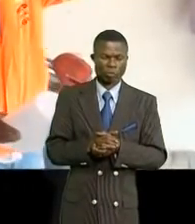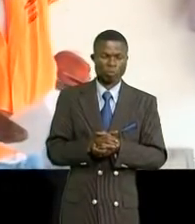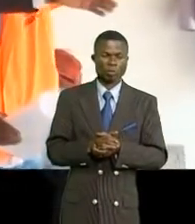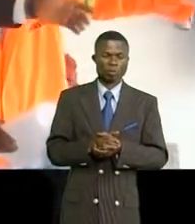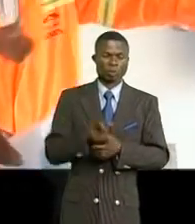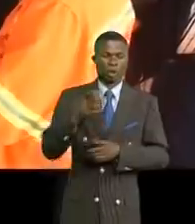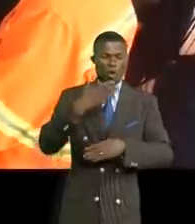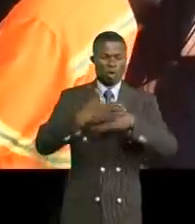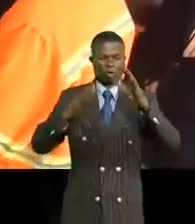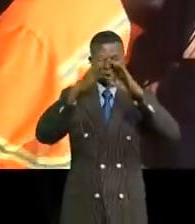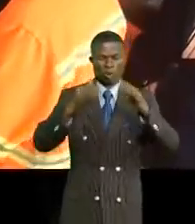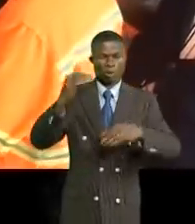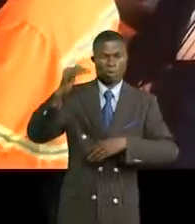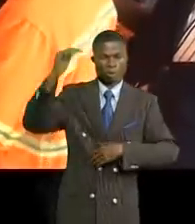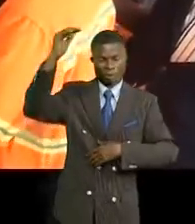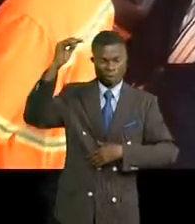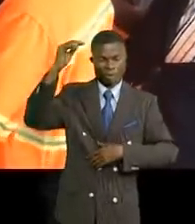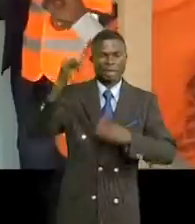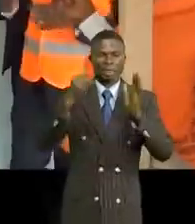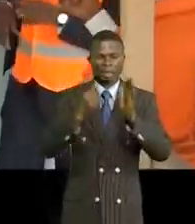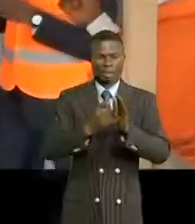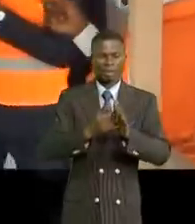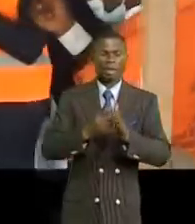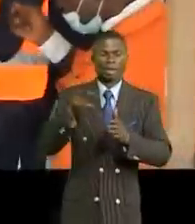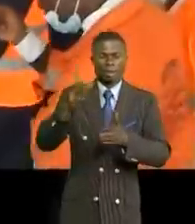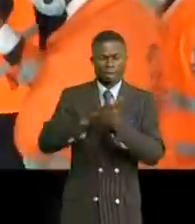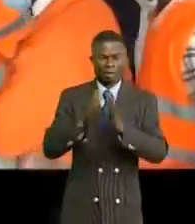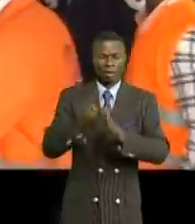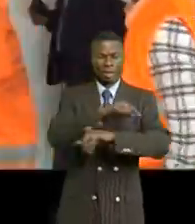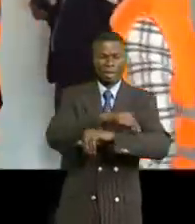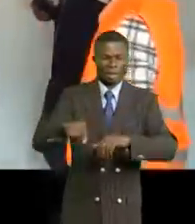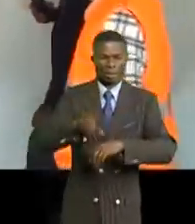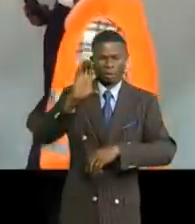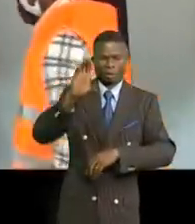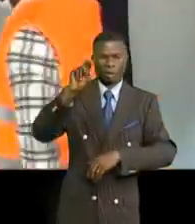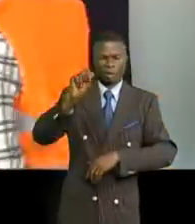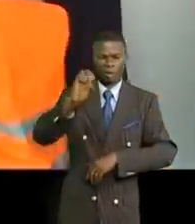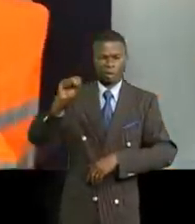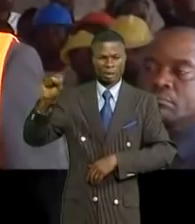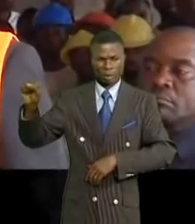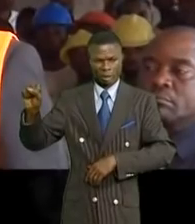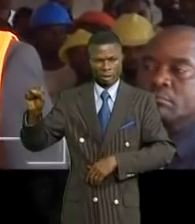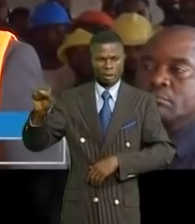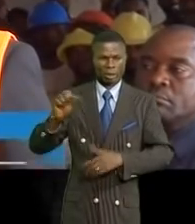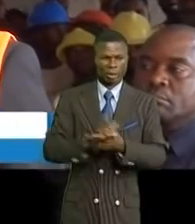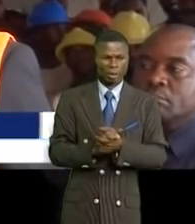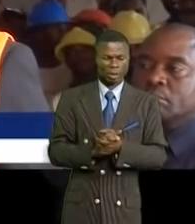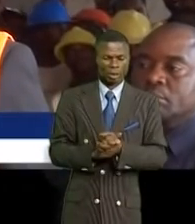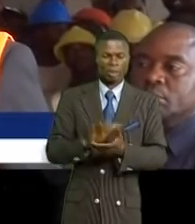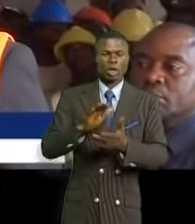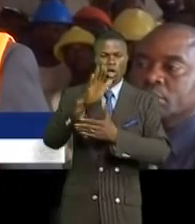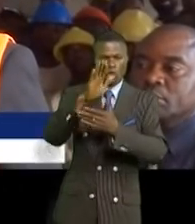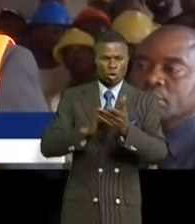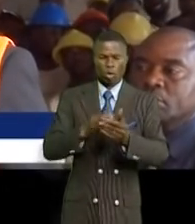la gestion des ressources humaines la clé de voûte sert elhacène sap ne pourront pas prétendre à moderniser notre